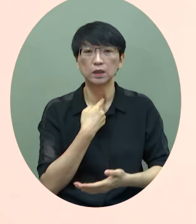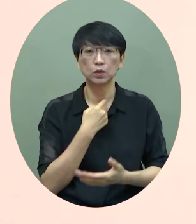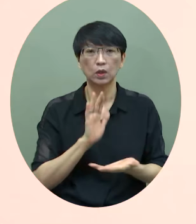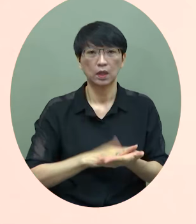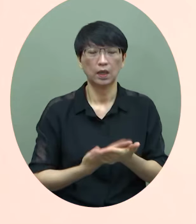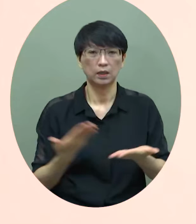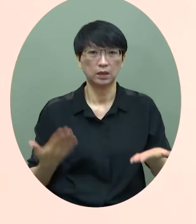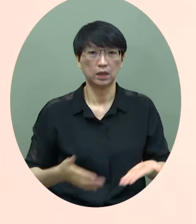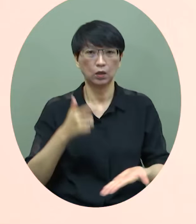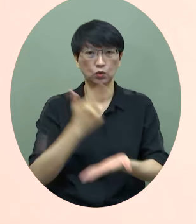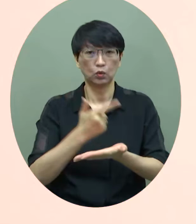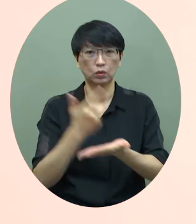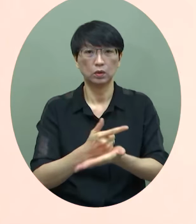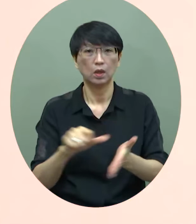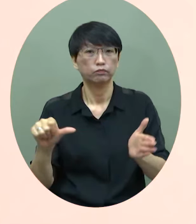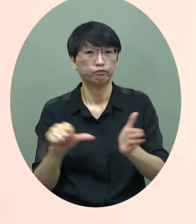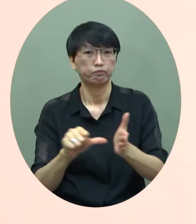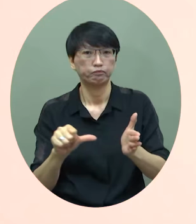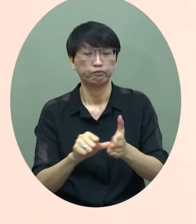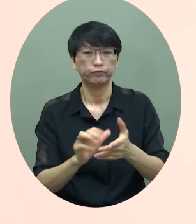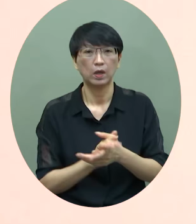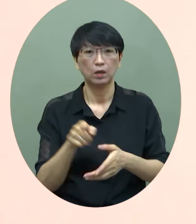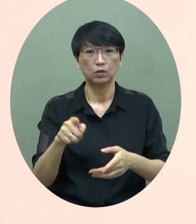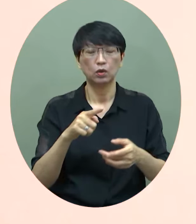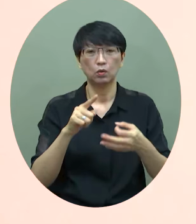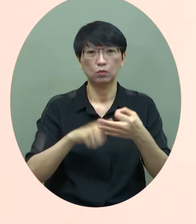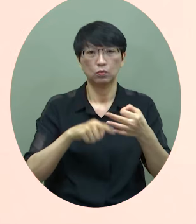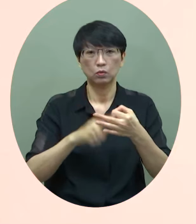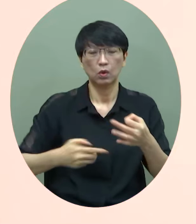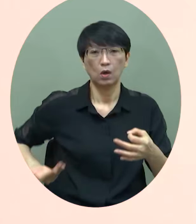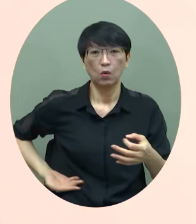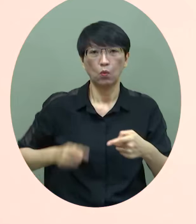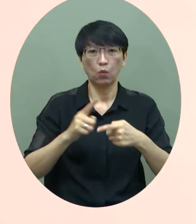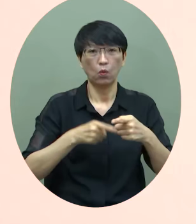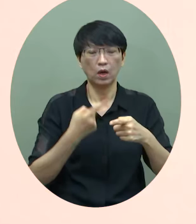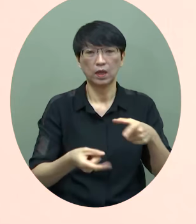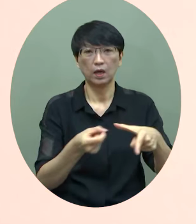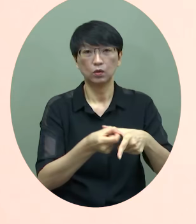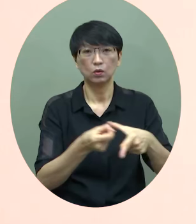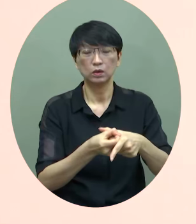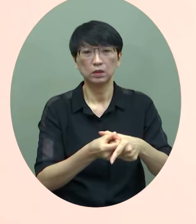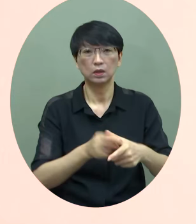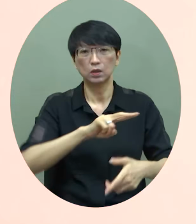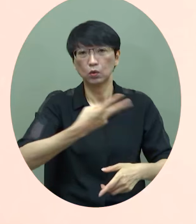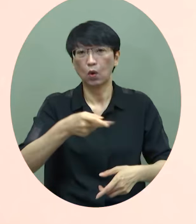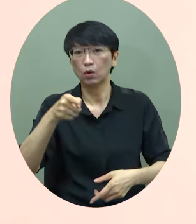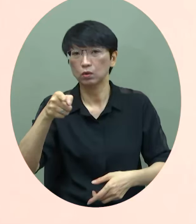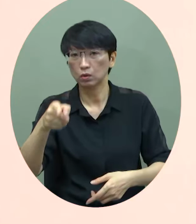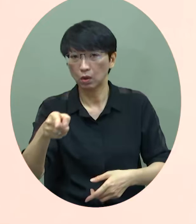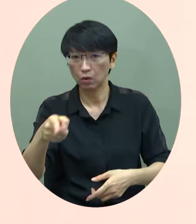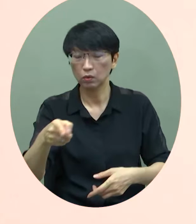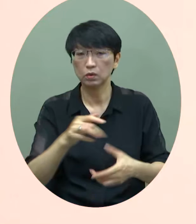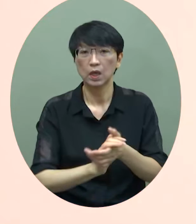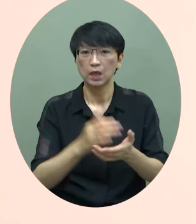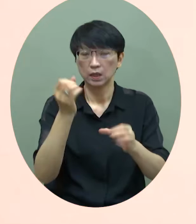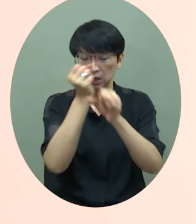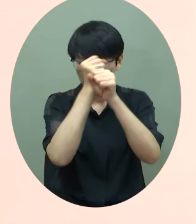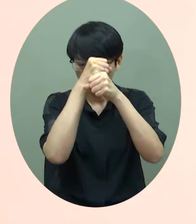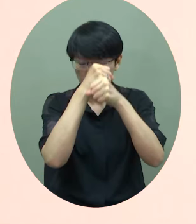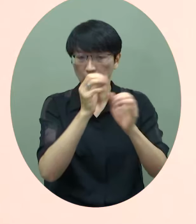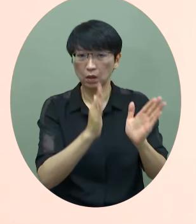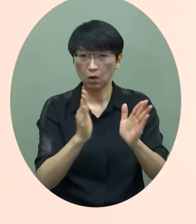最重要的是和華大基因合作一起做好他們應該做的檢測的